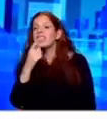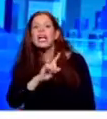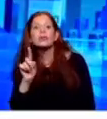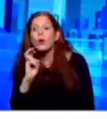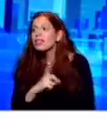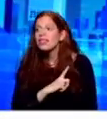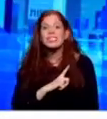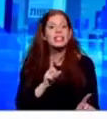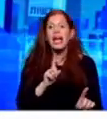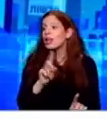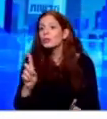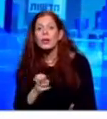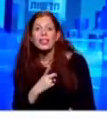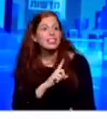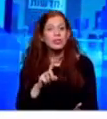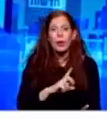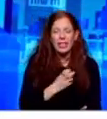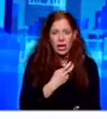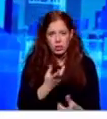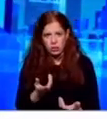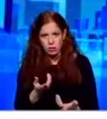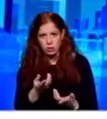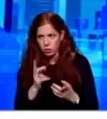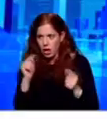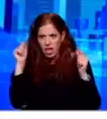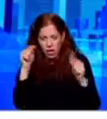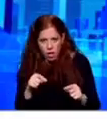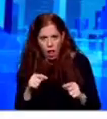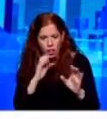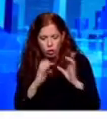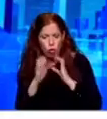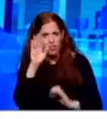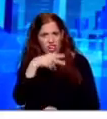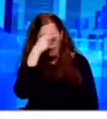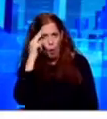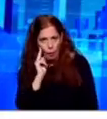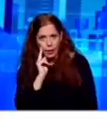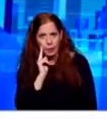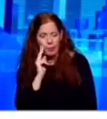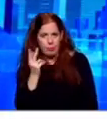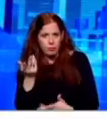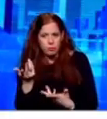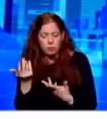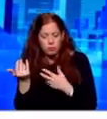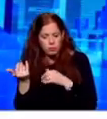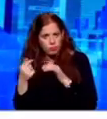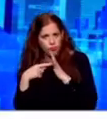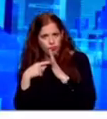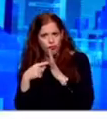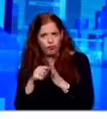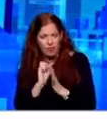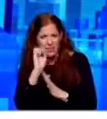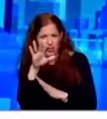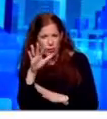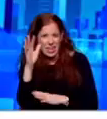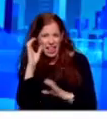בצה"ל, שבעצם זה הקיף וזה הגיע לתקשורת, וגם ההורים הביאו את זה בעצם